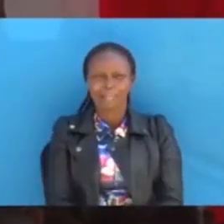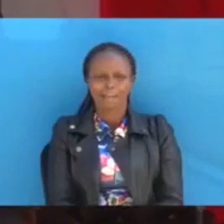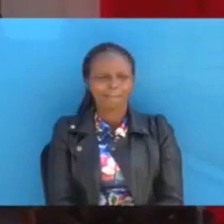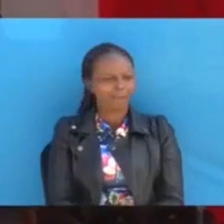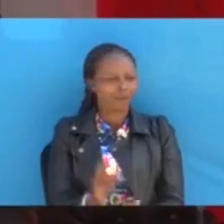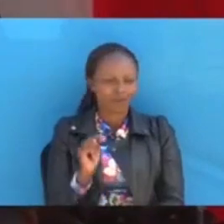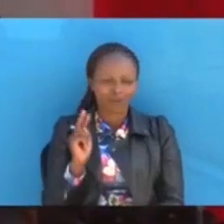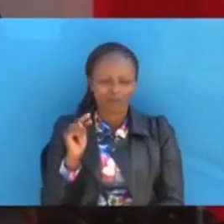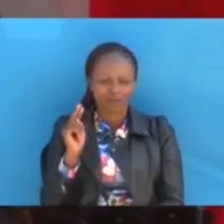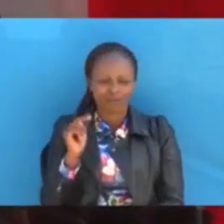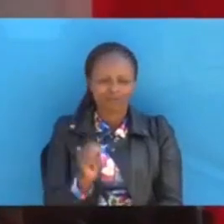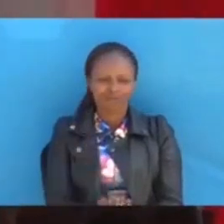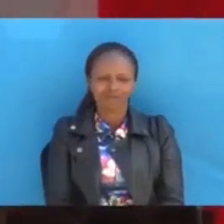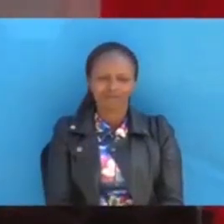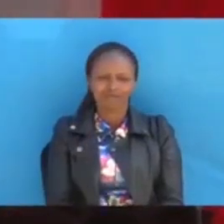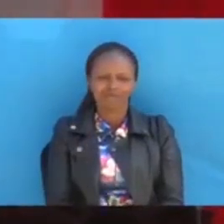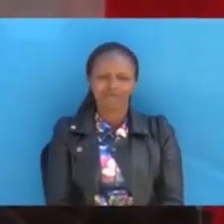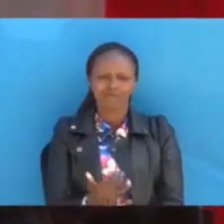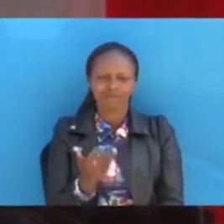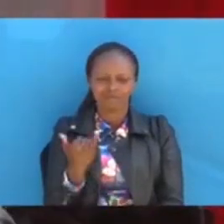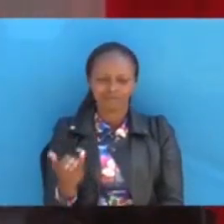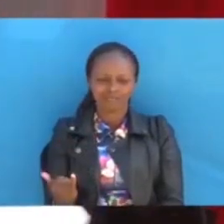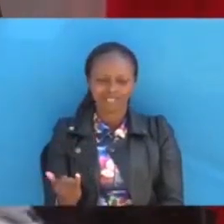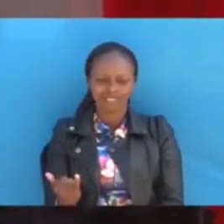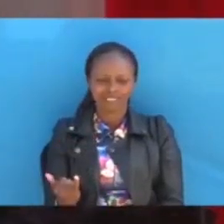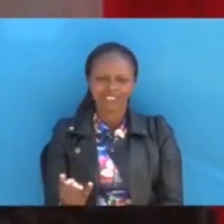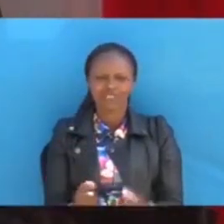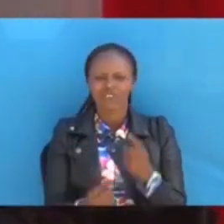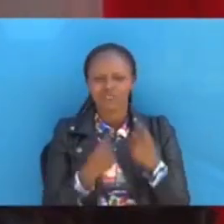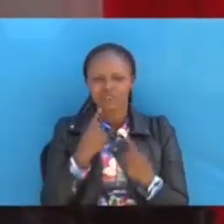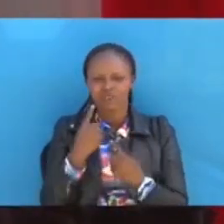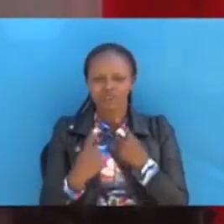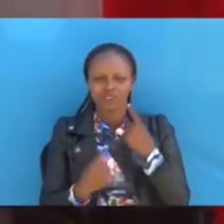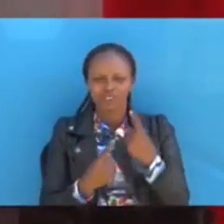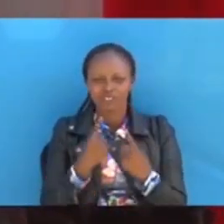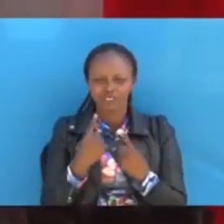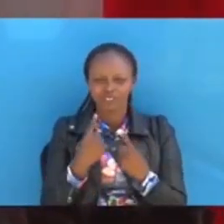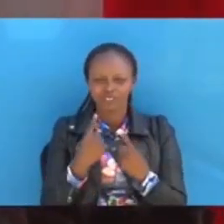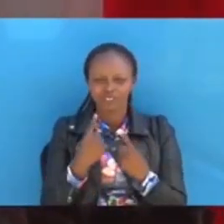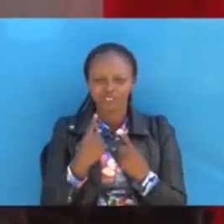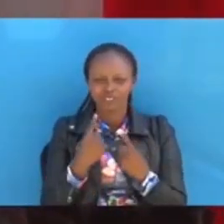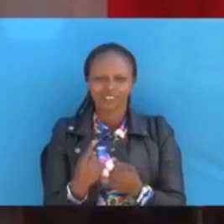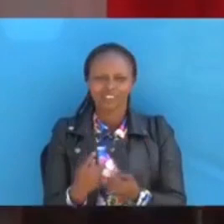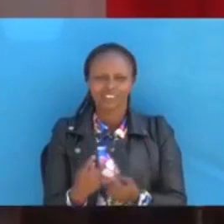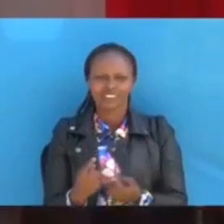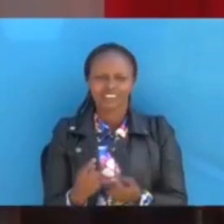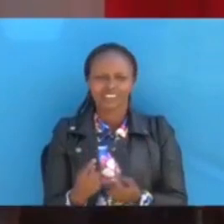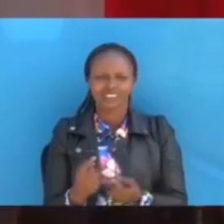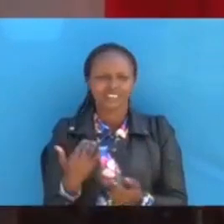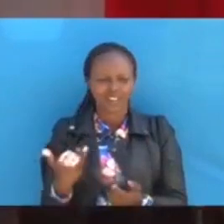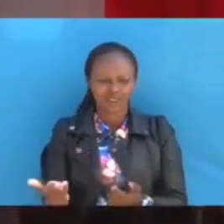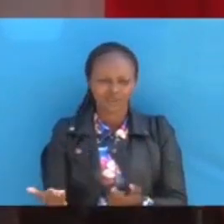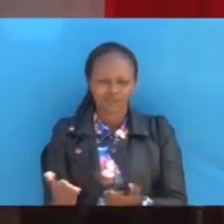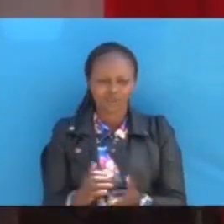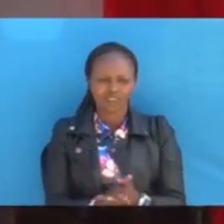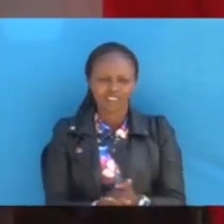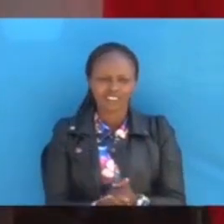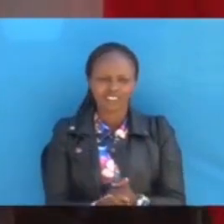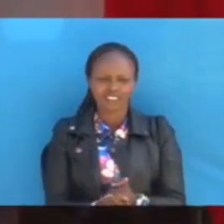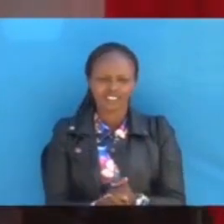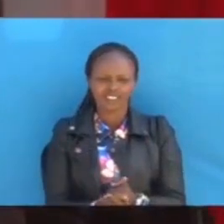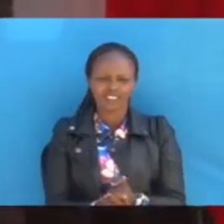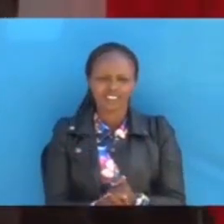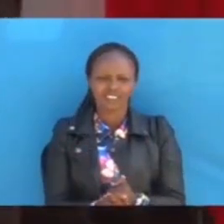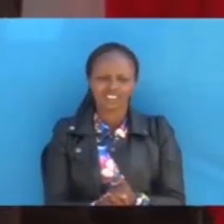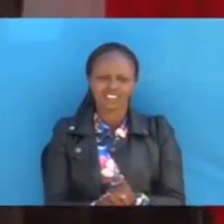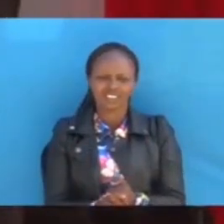mtaro? Sasa ati anataka ati tuongee, ati atafutiwe bahari. Sasa,